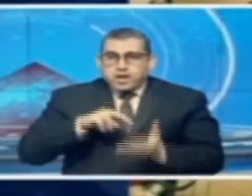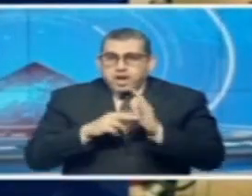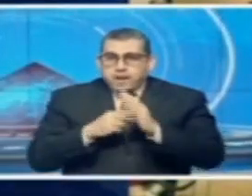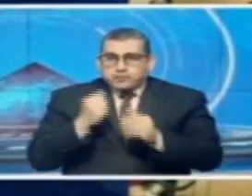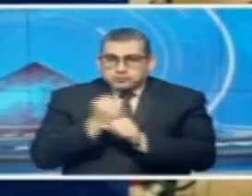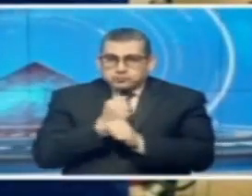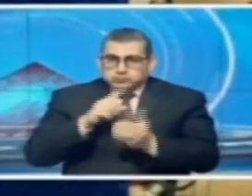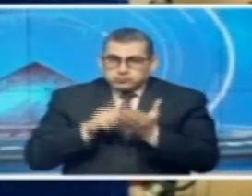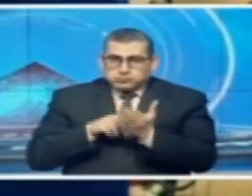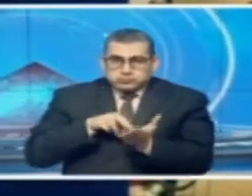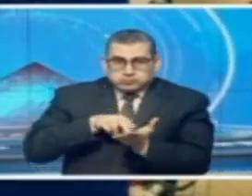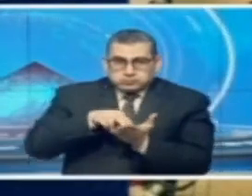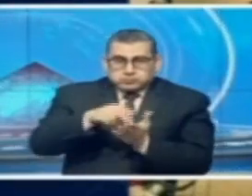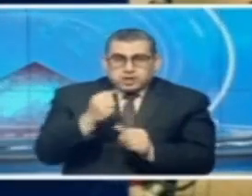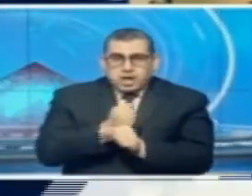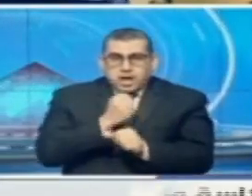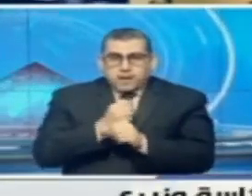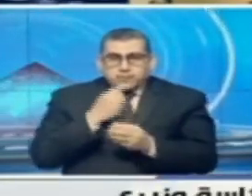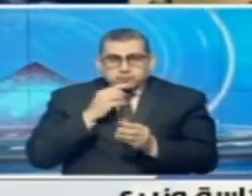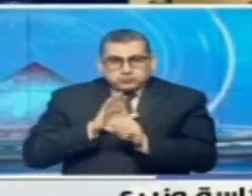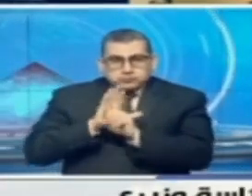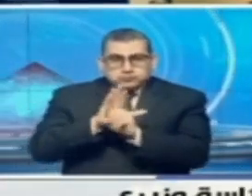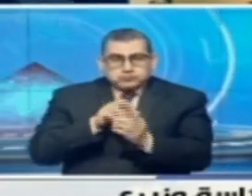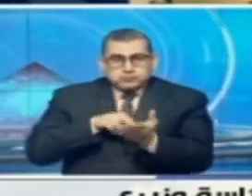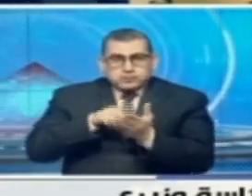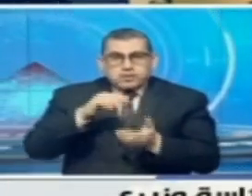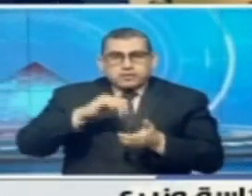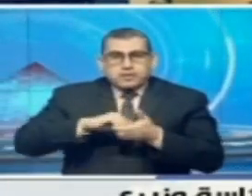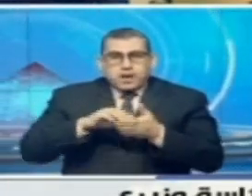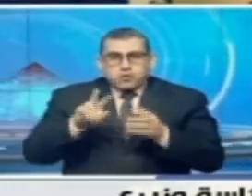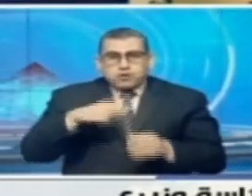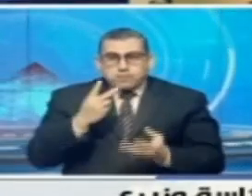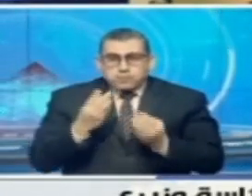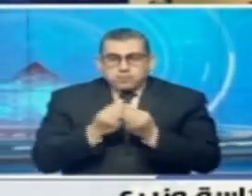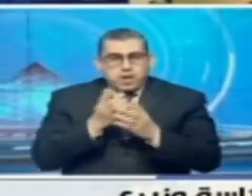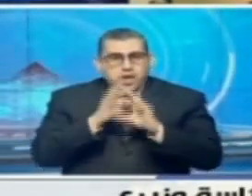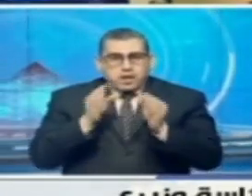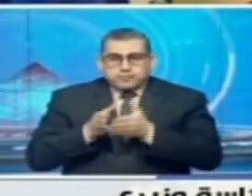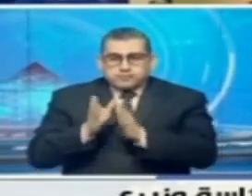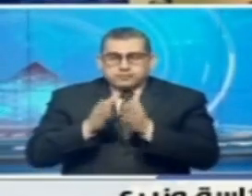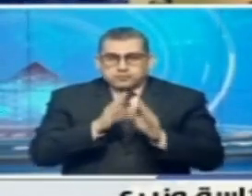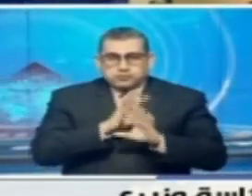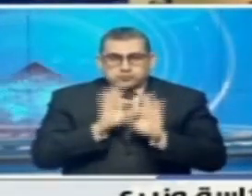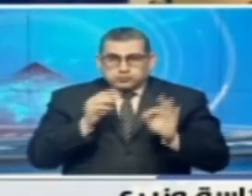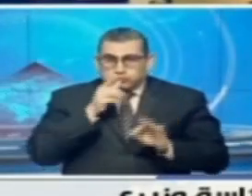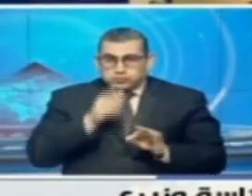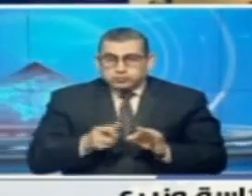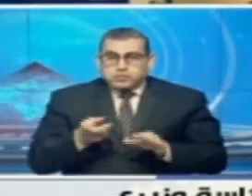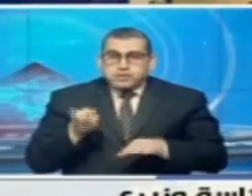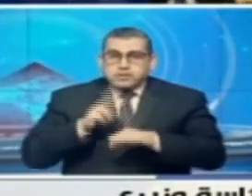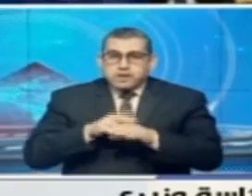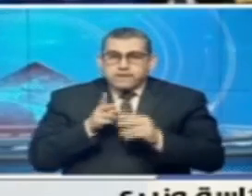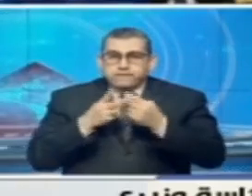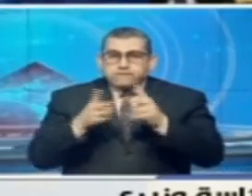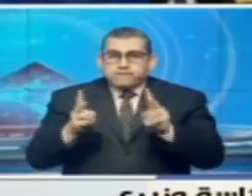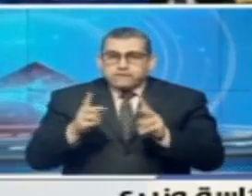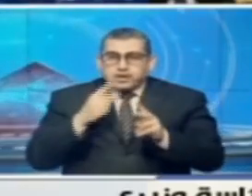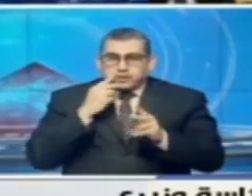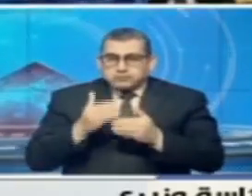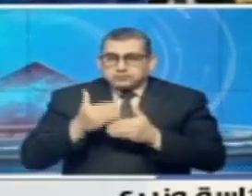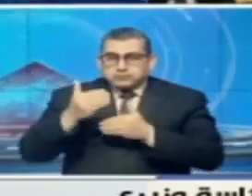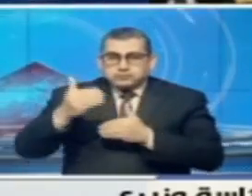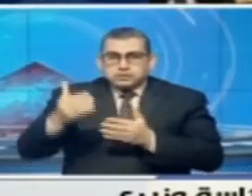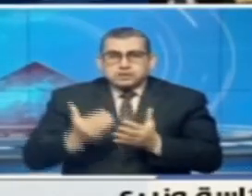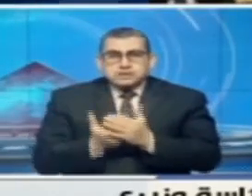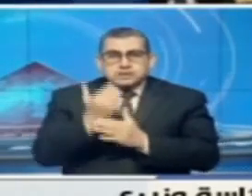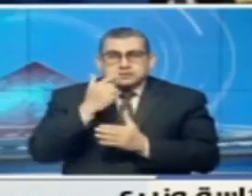على المضي قدما في العمل على تعزيز مسيرة التعاون الثنائي في المجالات كافة، إضافة إلى فتح آفاق جديدة